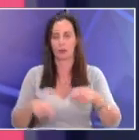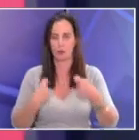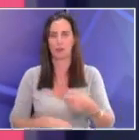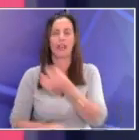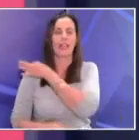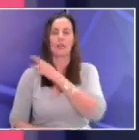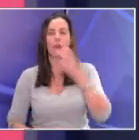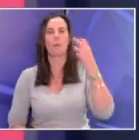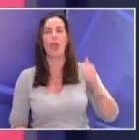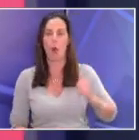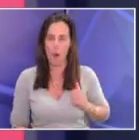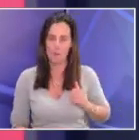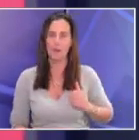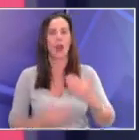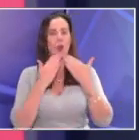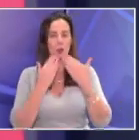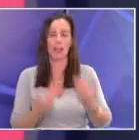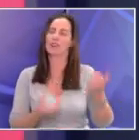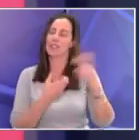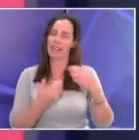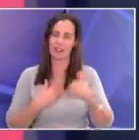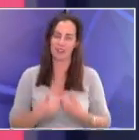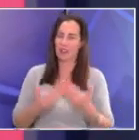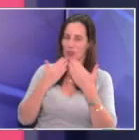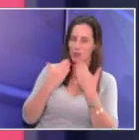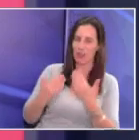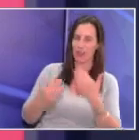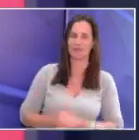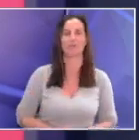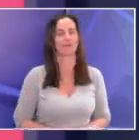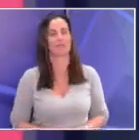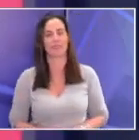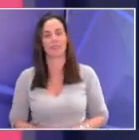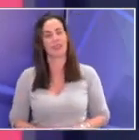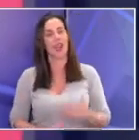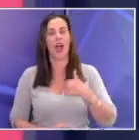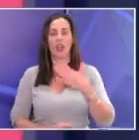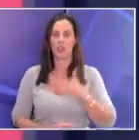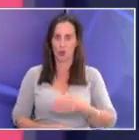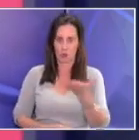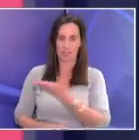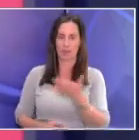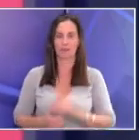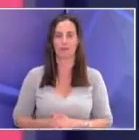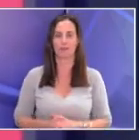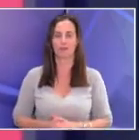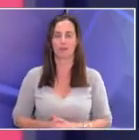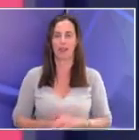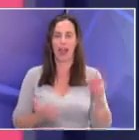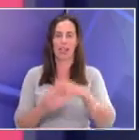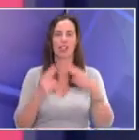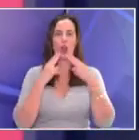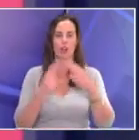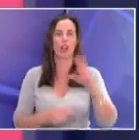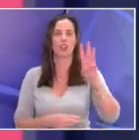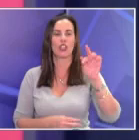תת אלוף במילואים, תודה רבה לך שהצטרפת אלינו. תודה רבה לך, אני. אני רוצה ברשותכן, עוד רגע, להקריא את התגובה